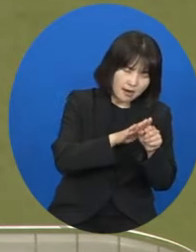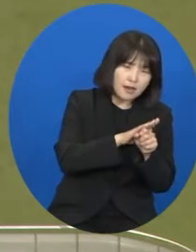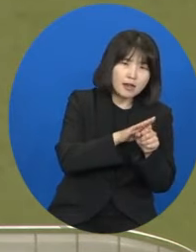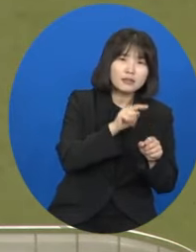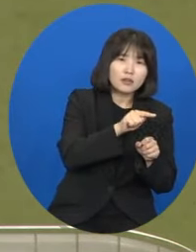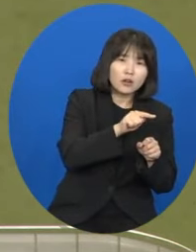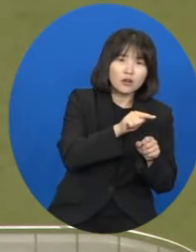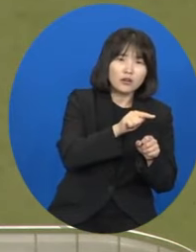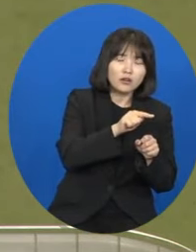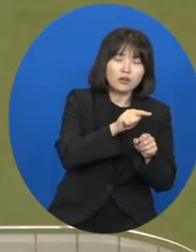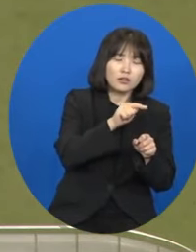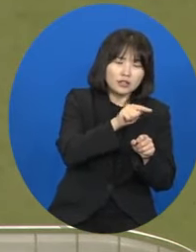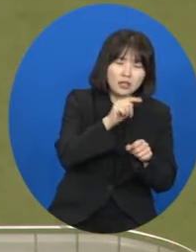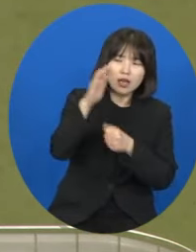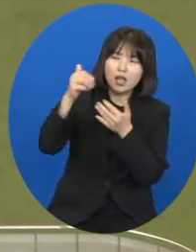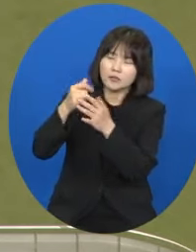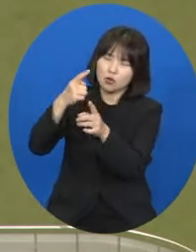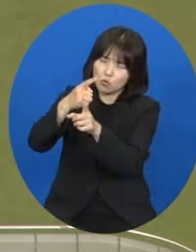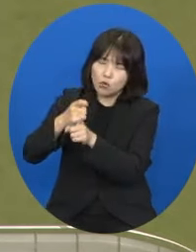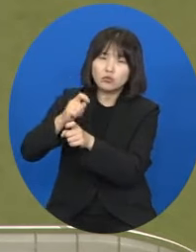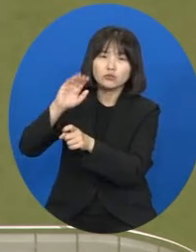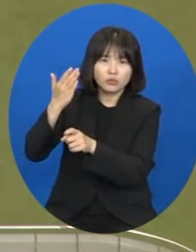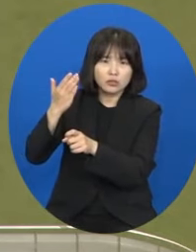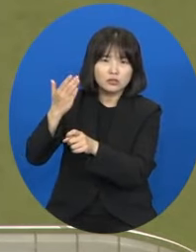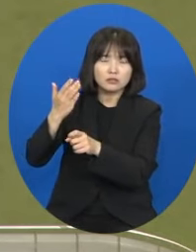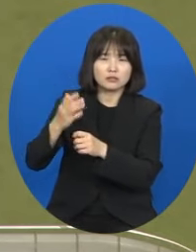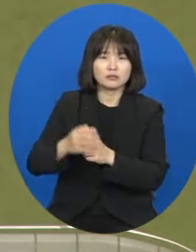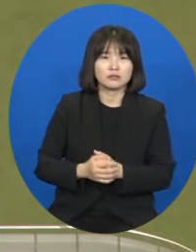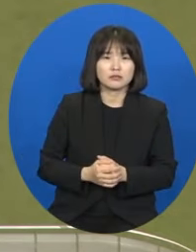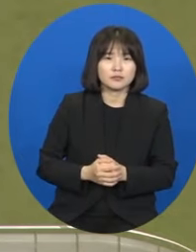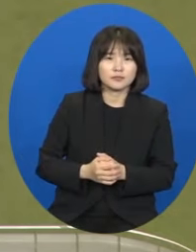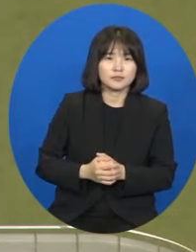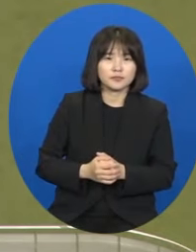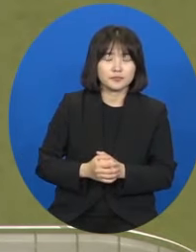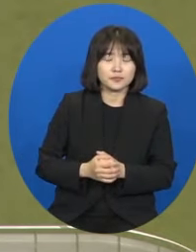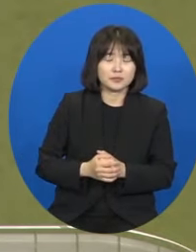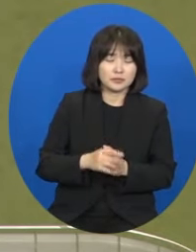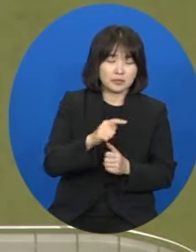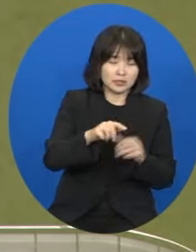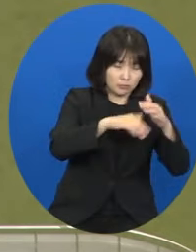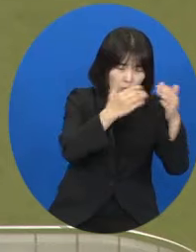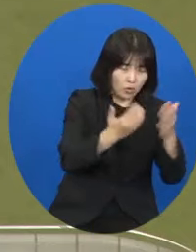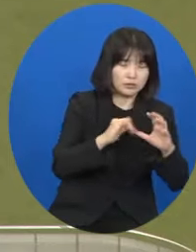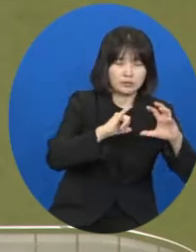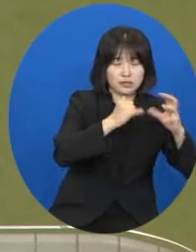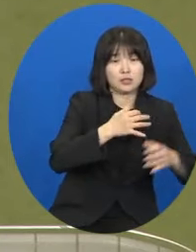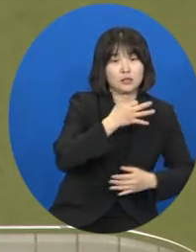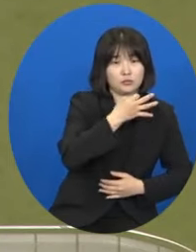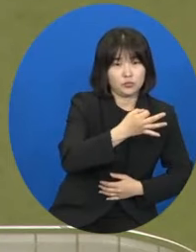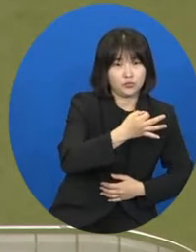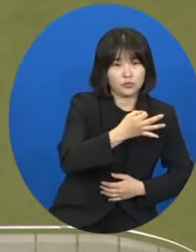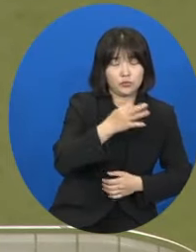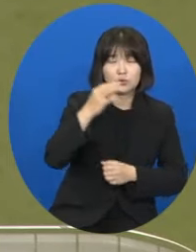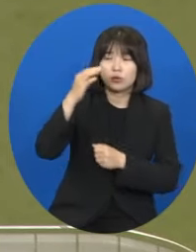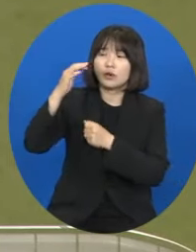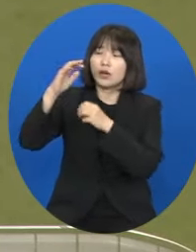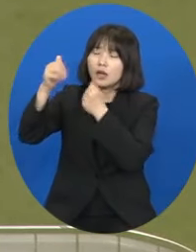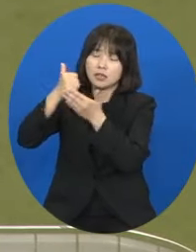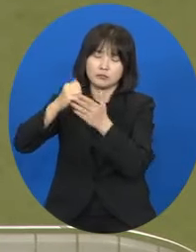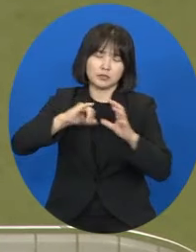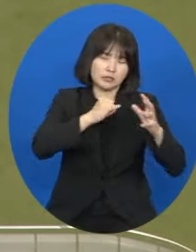바로 하나님과 원수되는 것이고 바로 그것을 총칭하여서 세상이라고 불러요. 물론 하나님은 세상을 이처럼